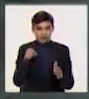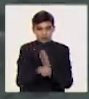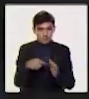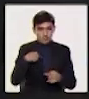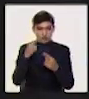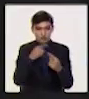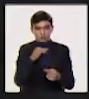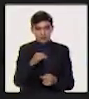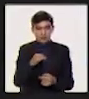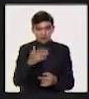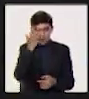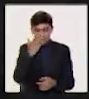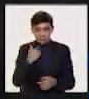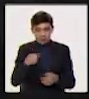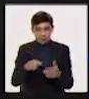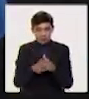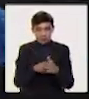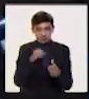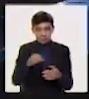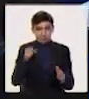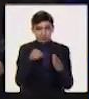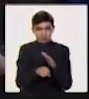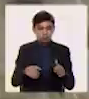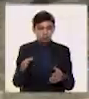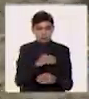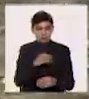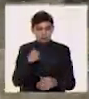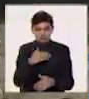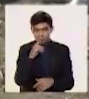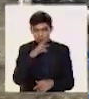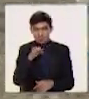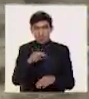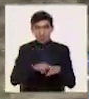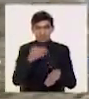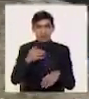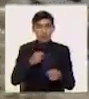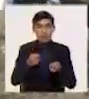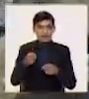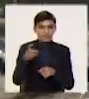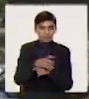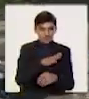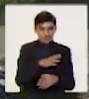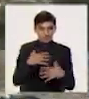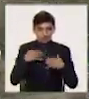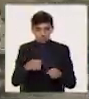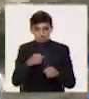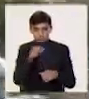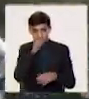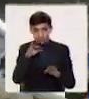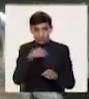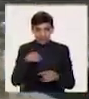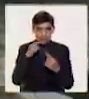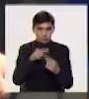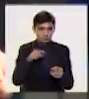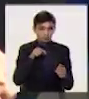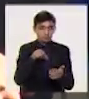дейді. Сөздерінше жаз бойы баққан құстарды қырып салуға жол бермейтіндерін айтады. Тіпті полиция көмекке келсе де сау құстарды өлтіруге қарсы шығып жанына